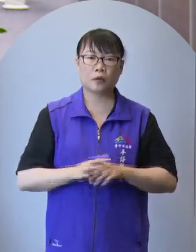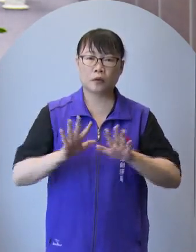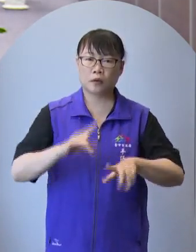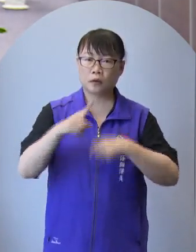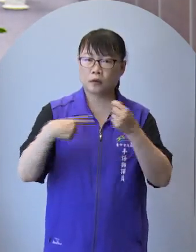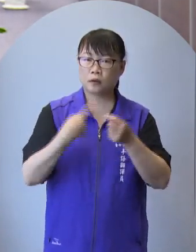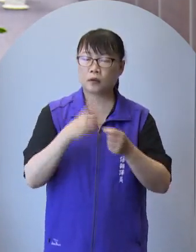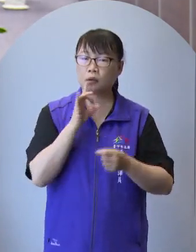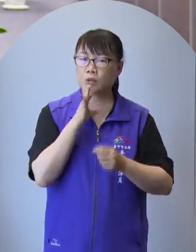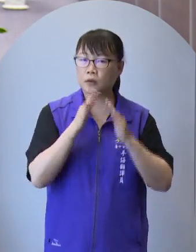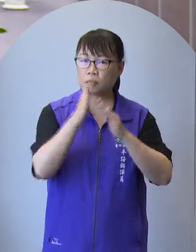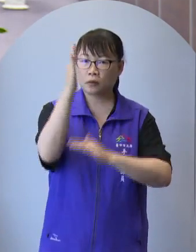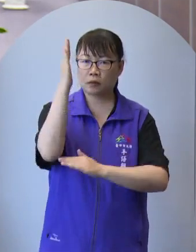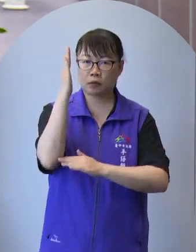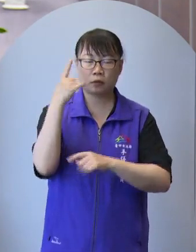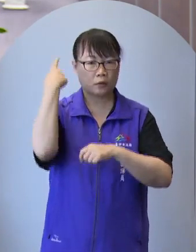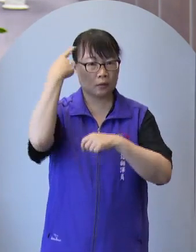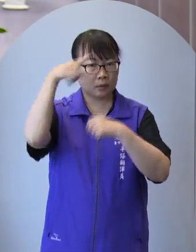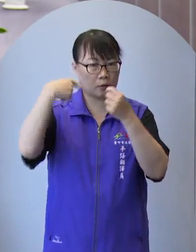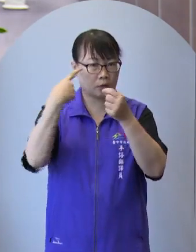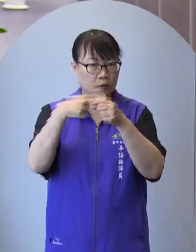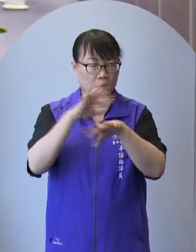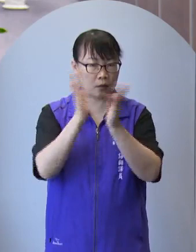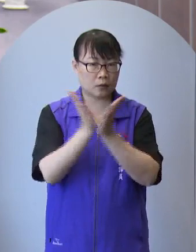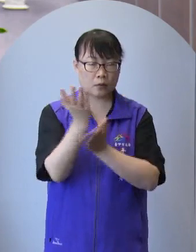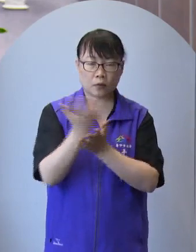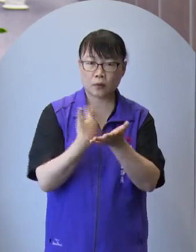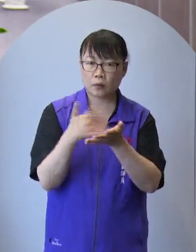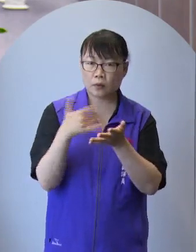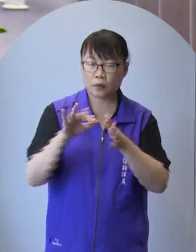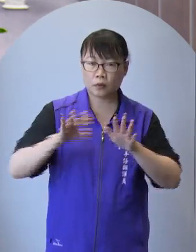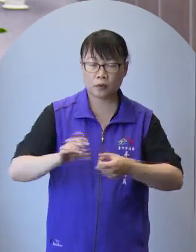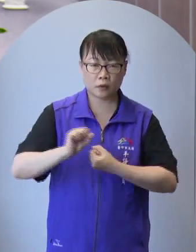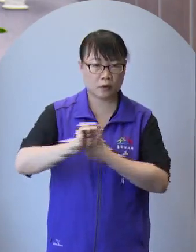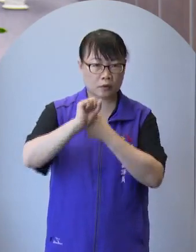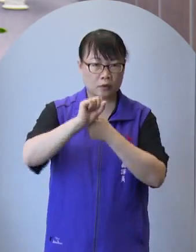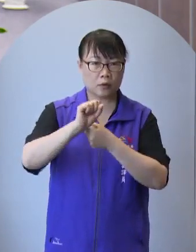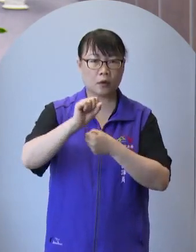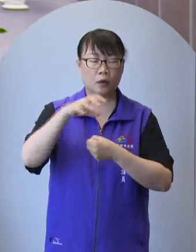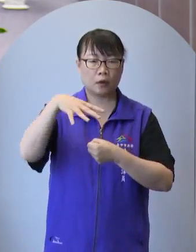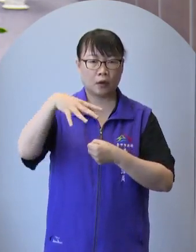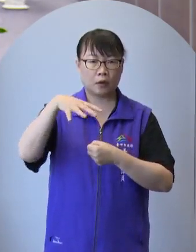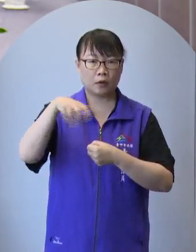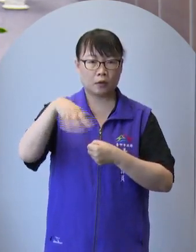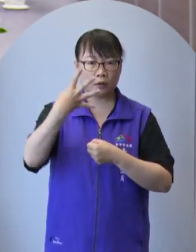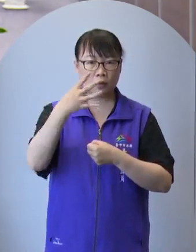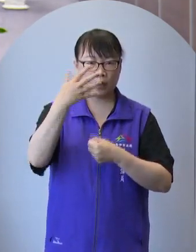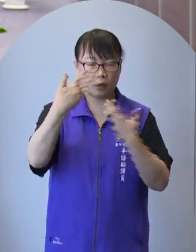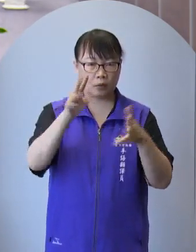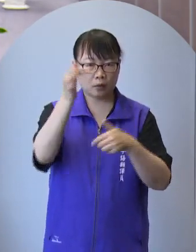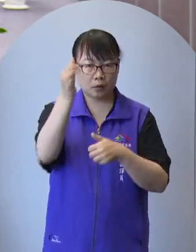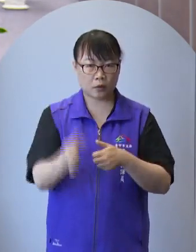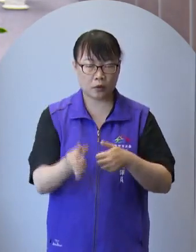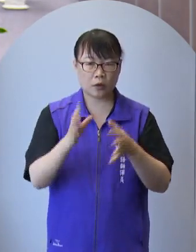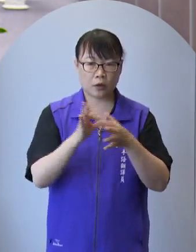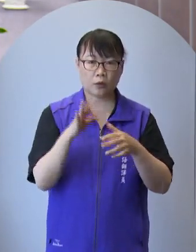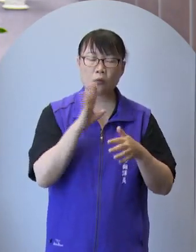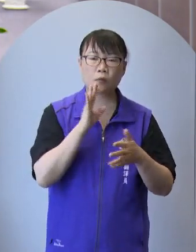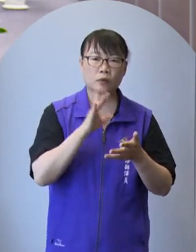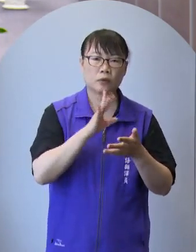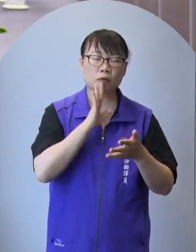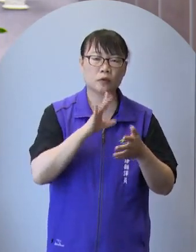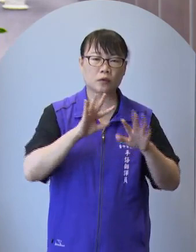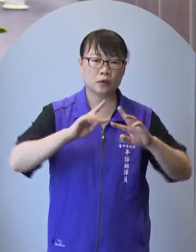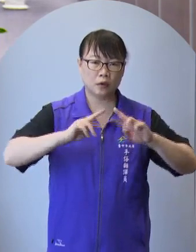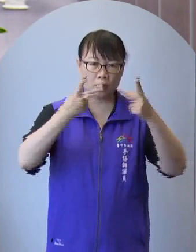年台中市的明年度的总预算虽然比今年增加400多亿，但是因为我们采取新的会计报表